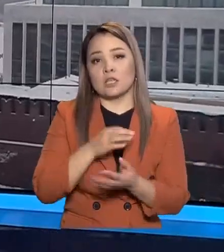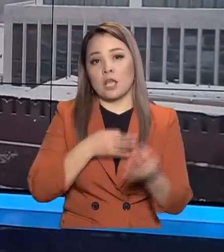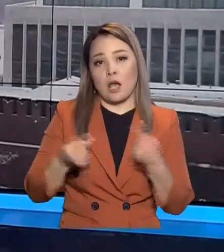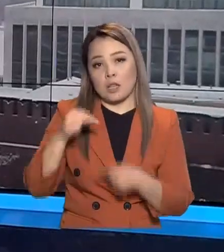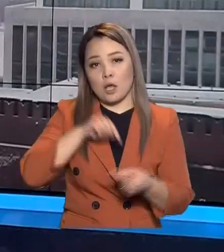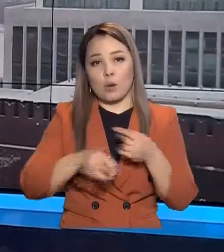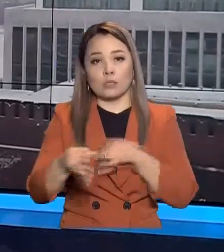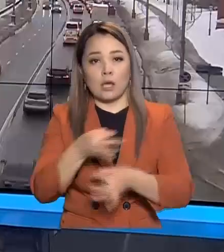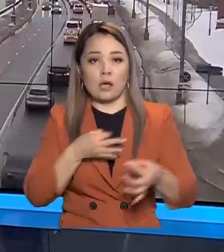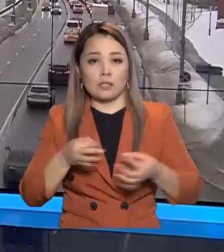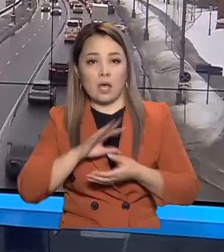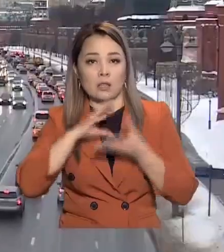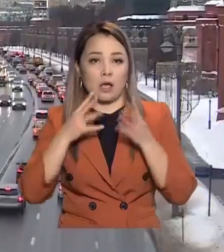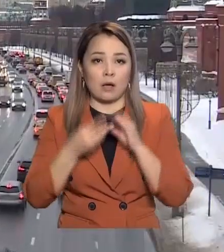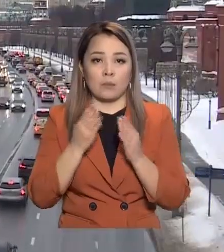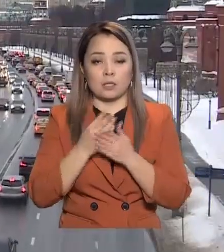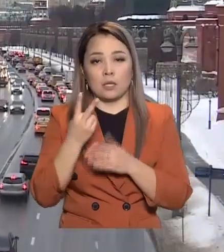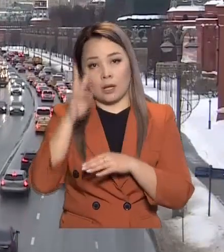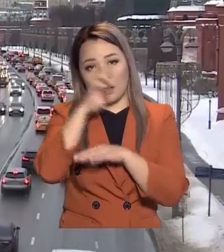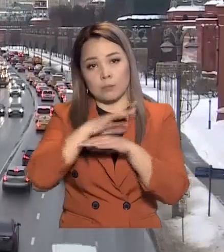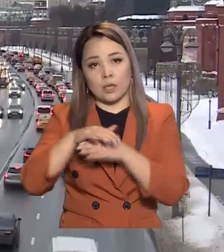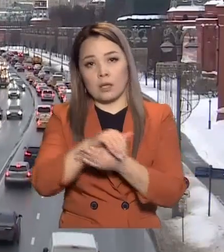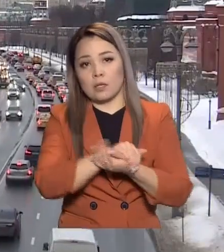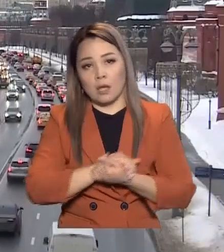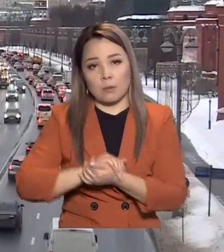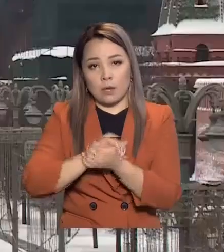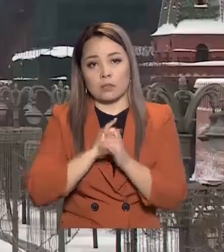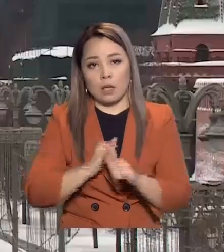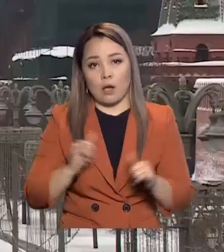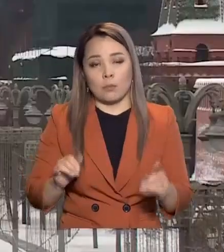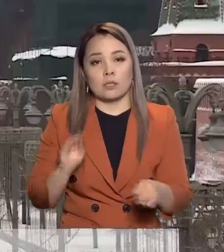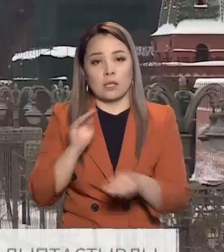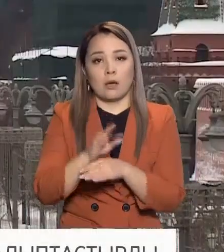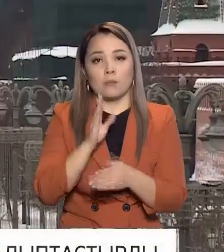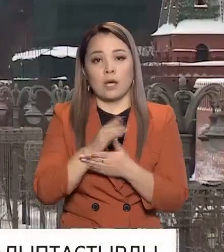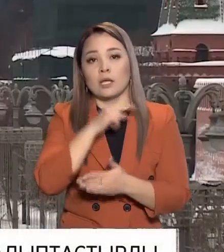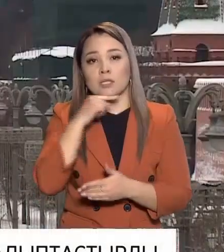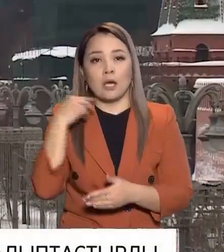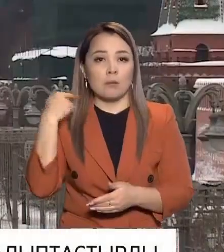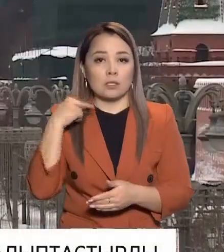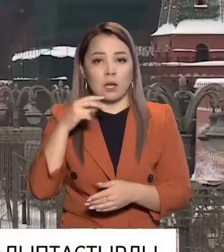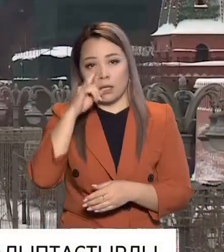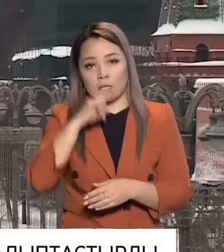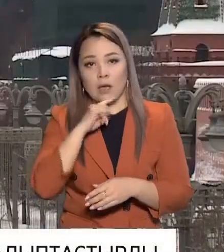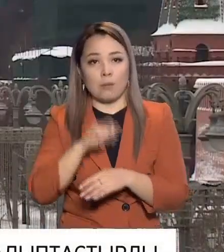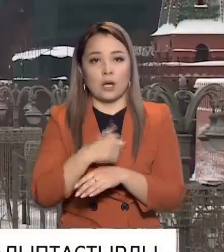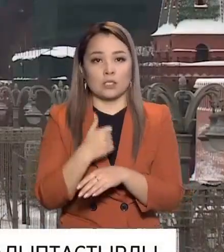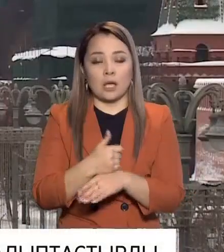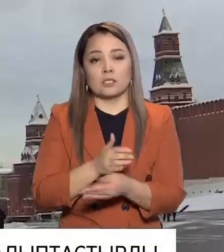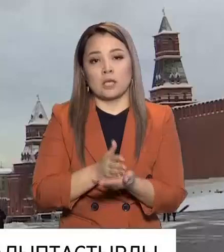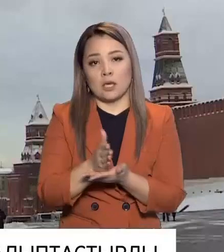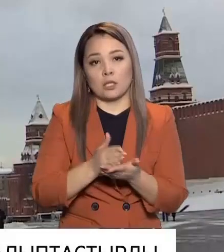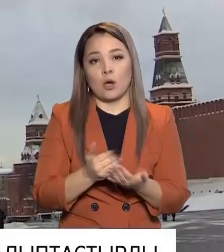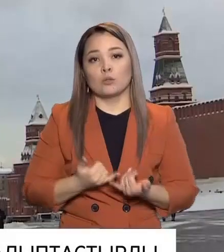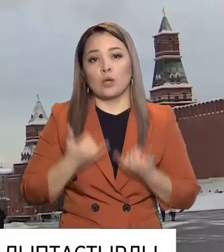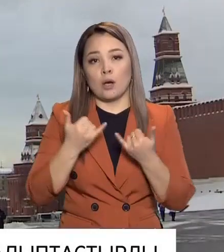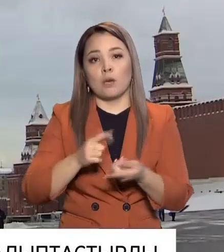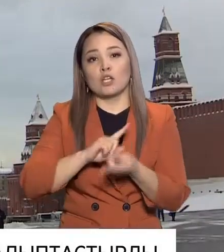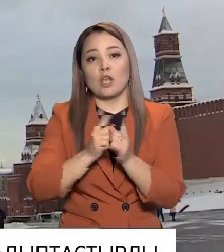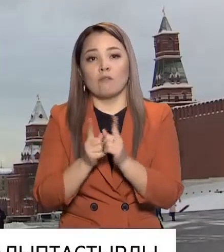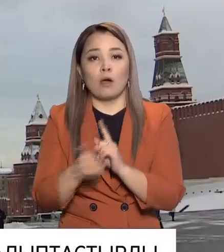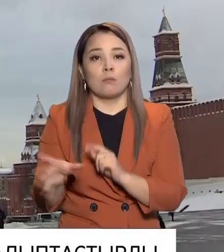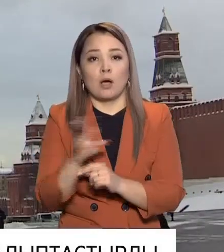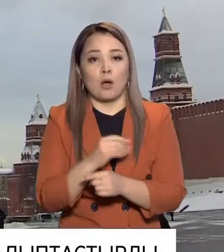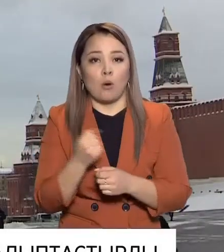нығайтып, екі мемлекеттің әр салада ынтымақтастығын дамытуға сеп болады. Ресей президенті қазақ басшысының қазіргі саяси ұстанымы мен